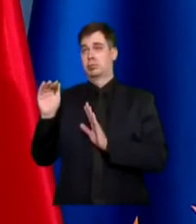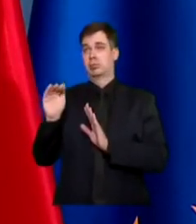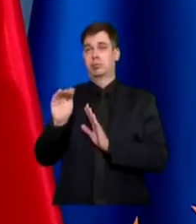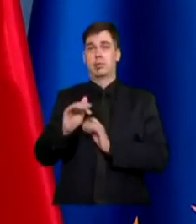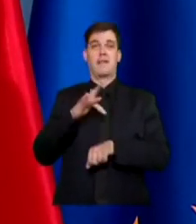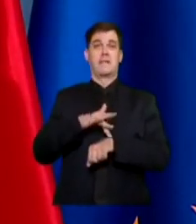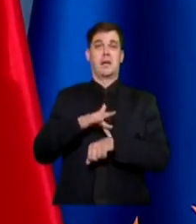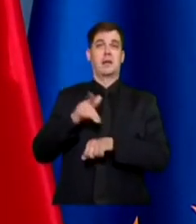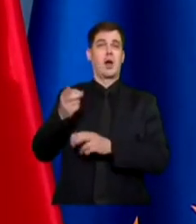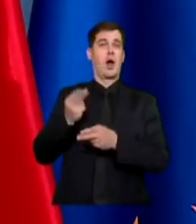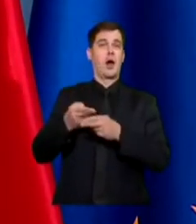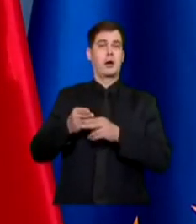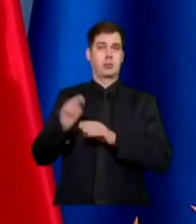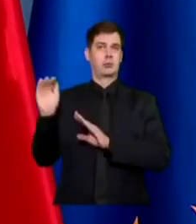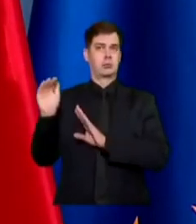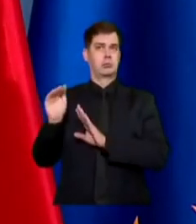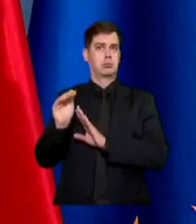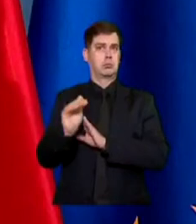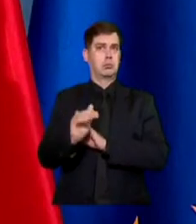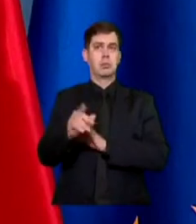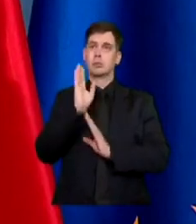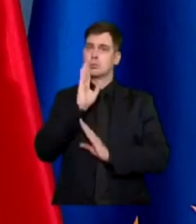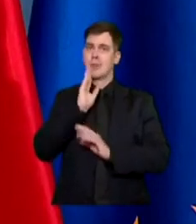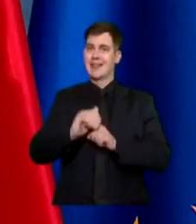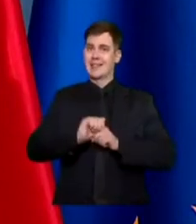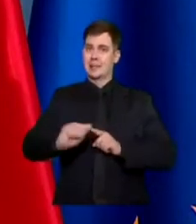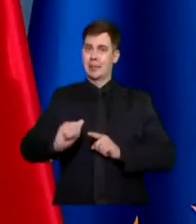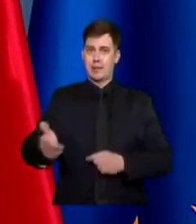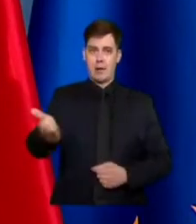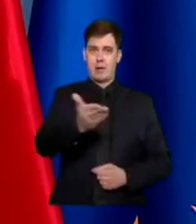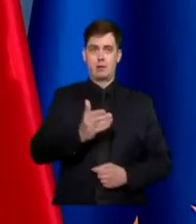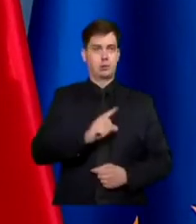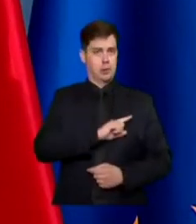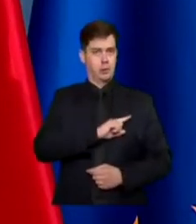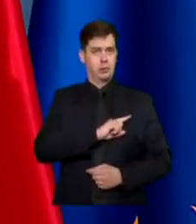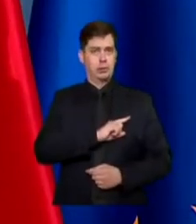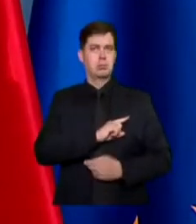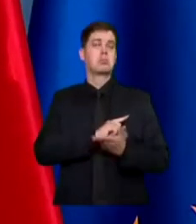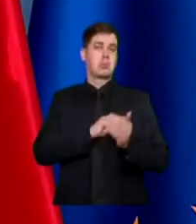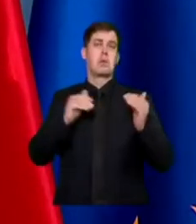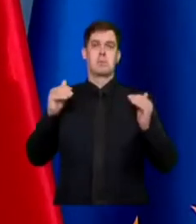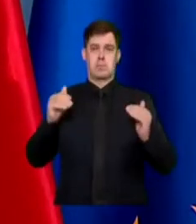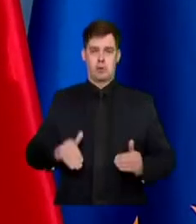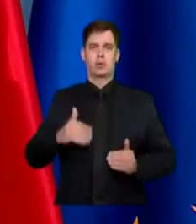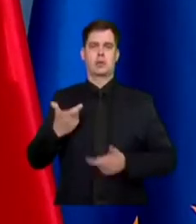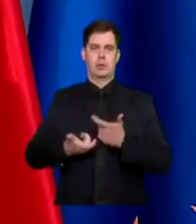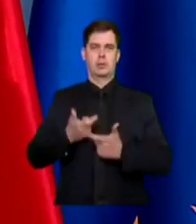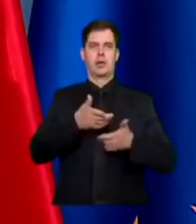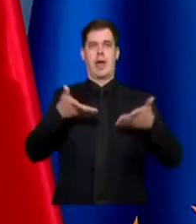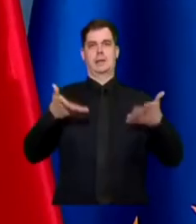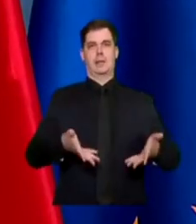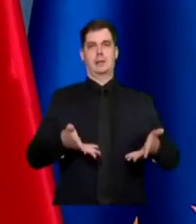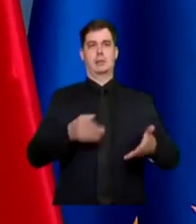dyscyplina naszych rodaków będzie utrzymywana, to jesteśmy w stanie